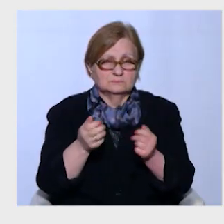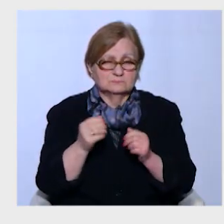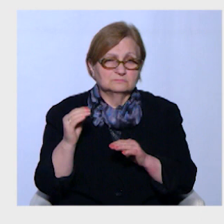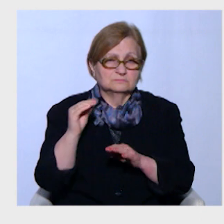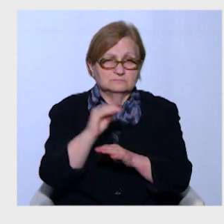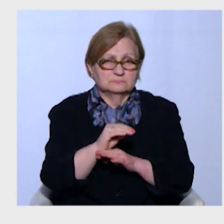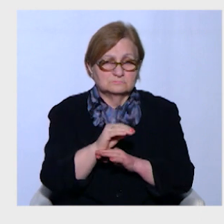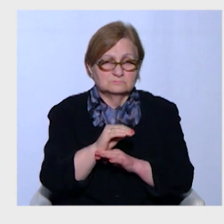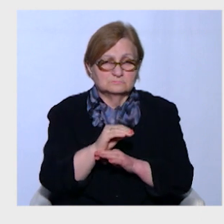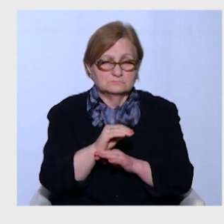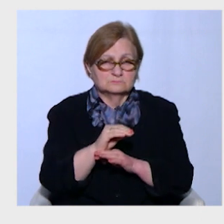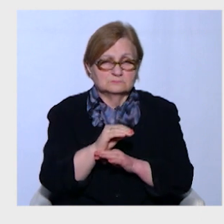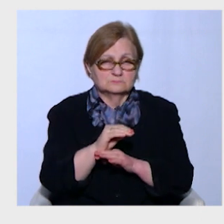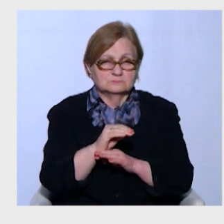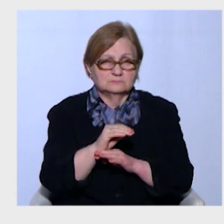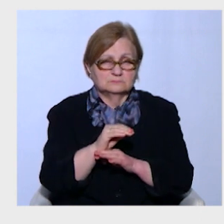დამატებით